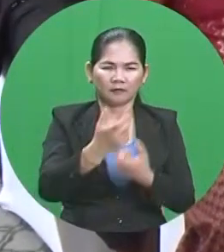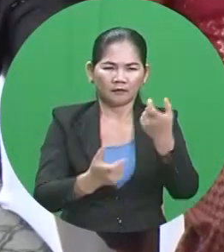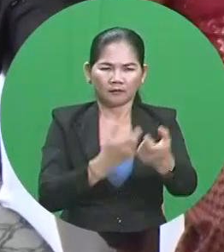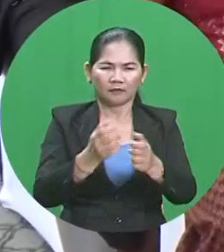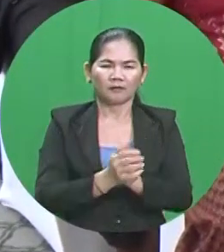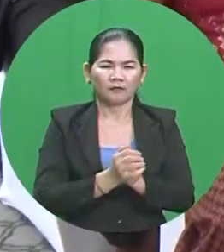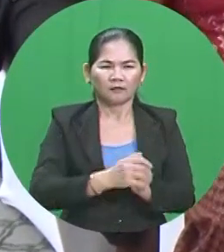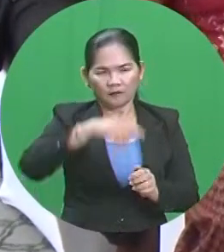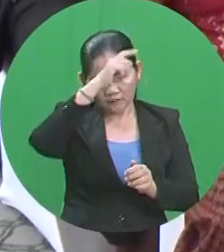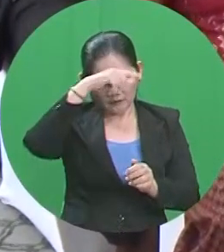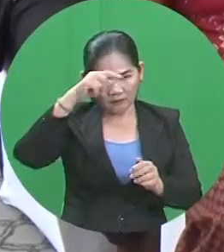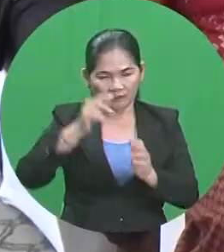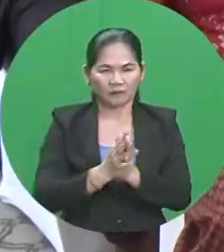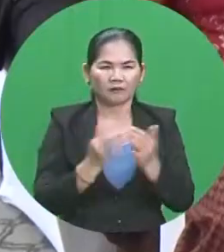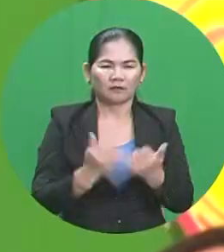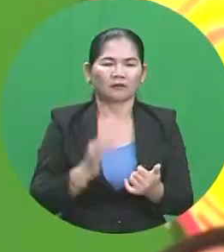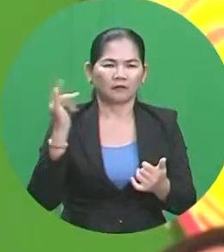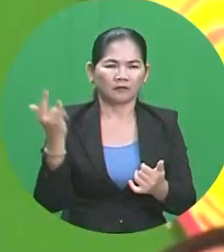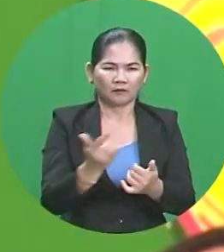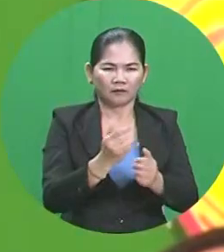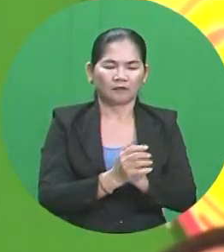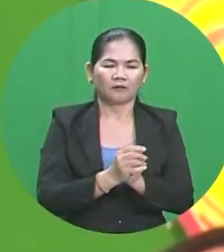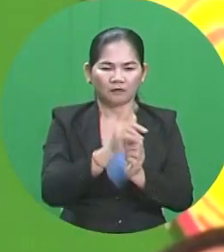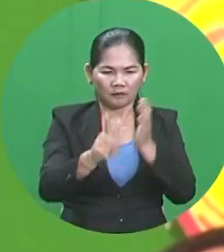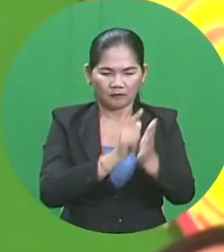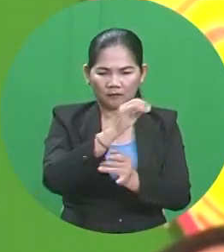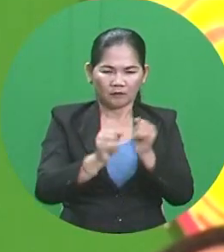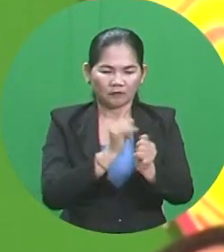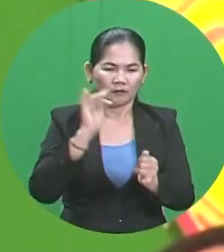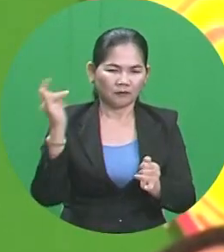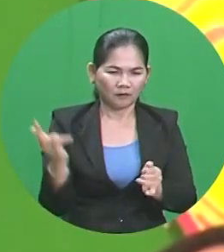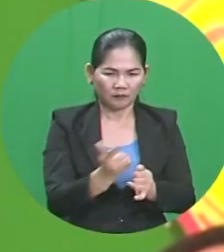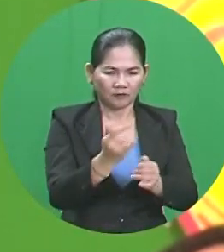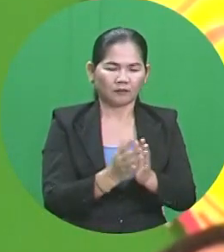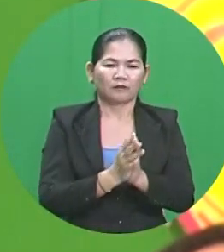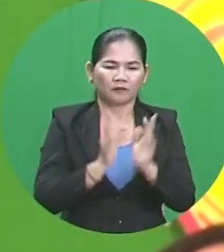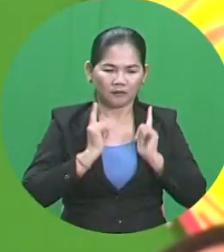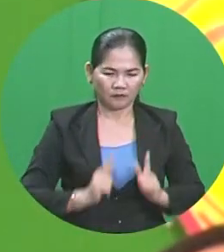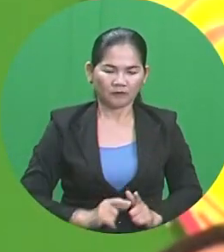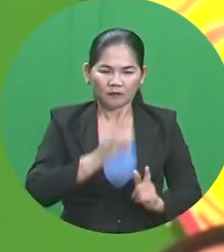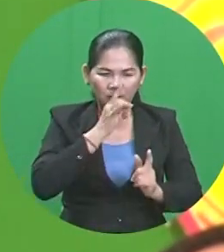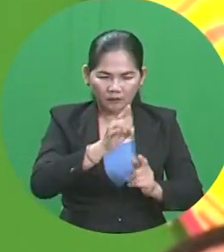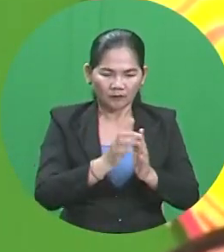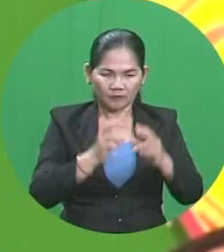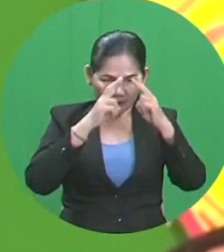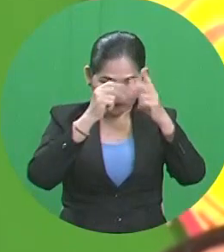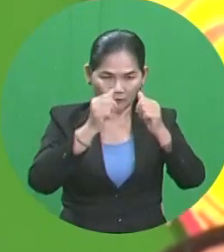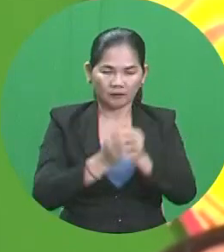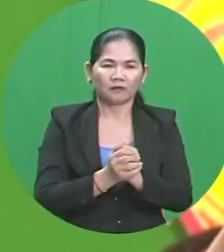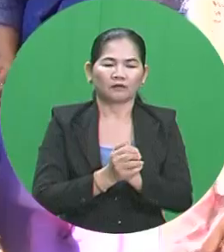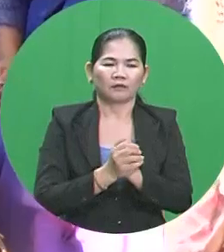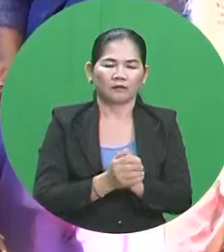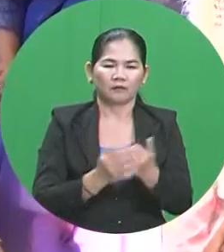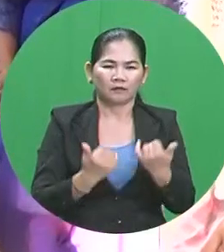នៃខ្សែភាពយន្តមានលក្ខណៈប្រវត្តិសាស្ត្រកម្រិតថ្នាក់ជាតិជាប្រវត្តិនៃខ្សែជីវិតជាក់ស្ដែងរបស់សម្ដេចតេជោផងនោះ